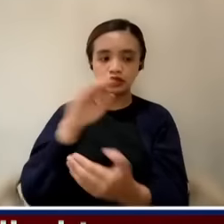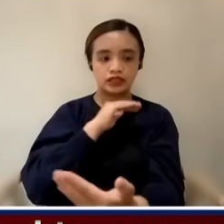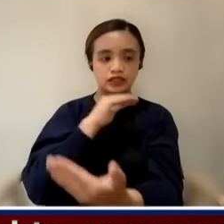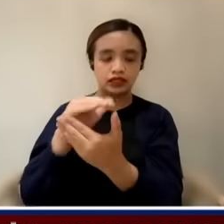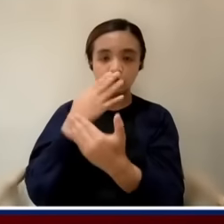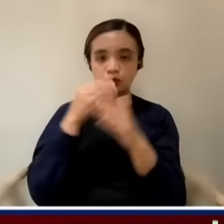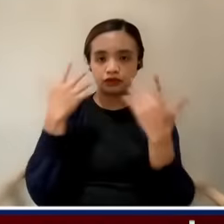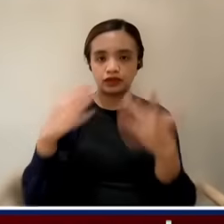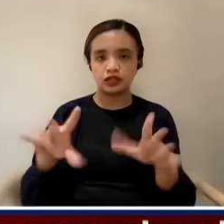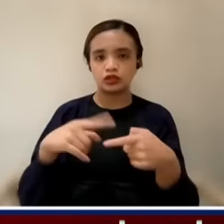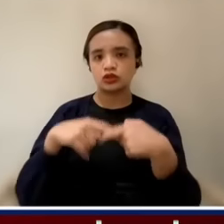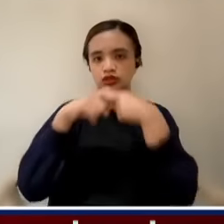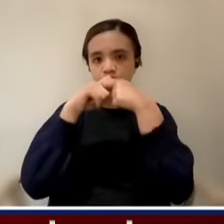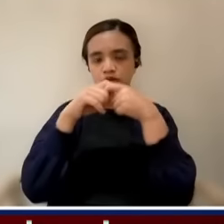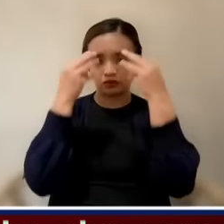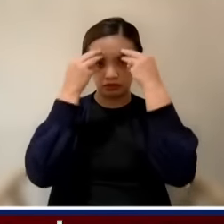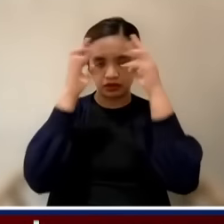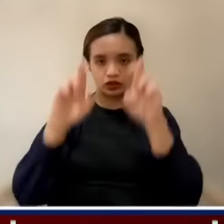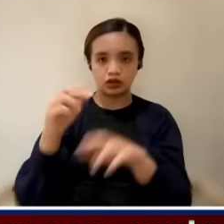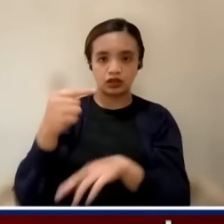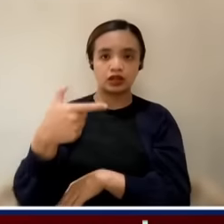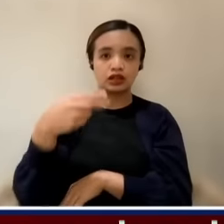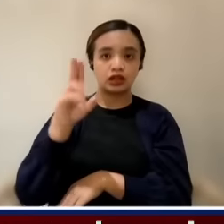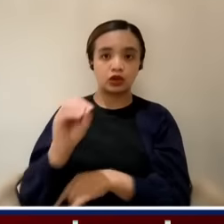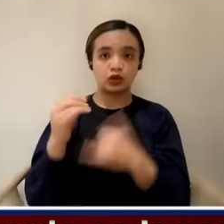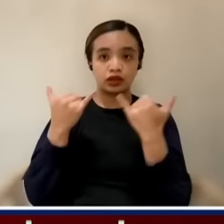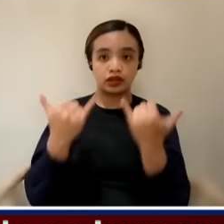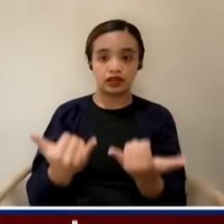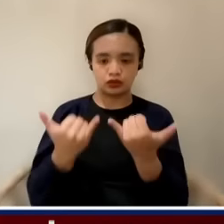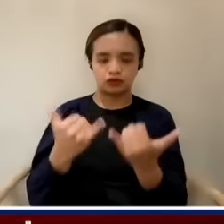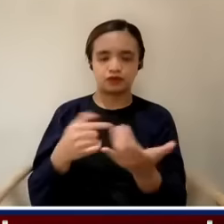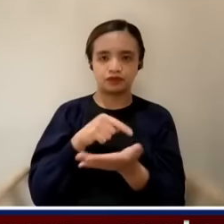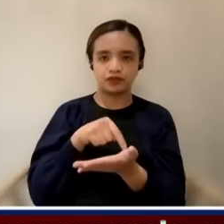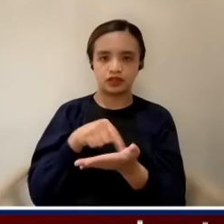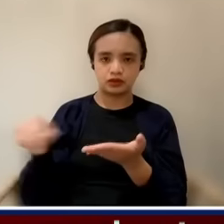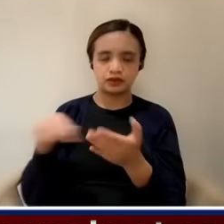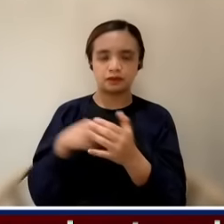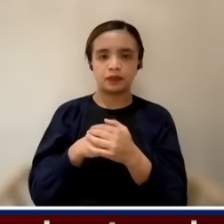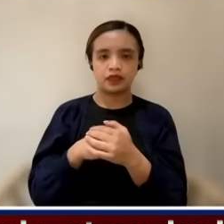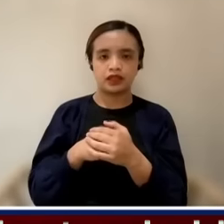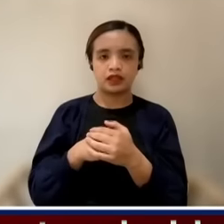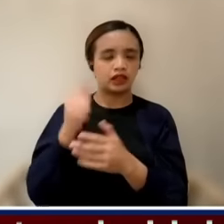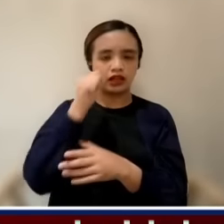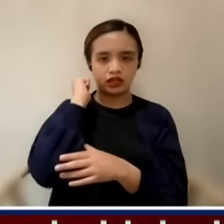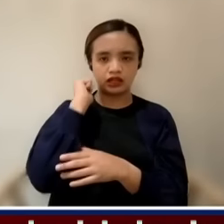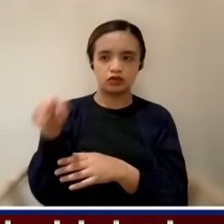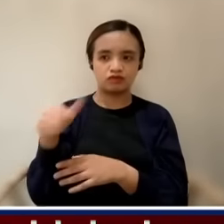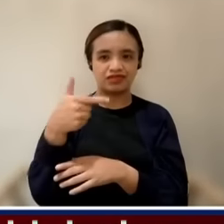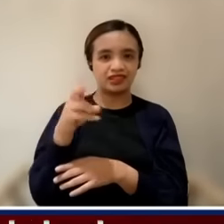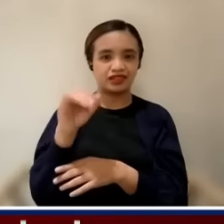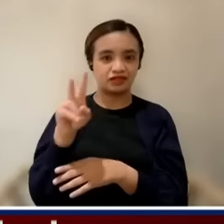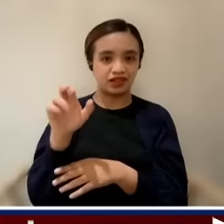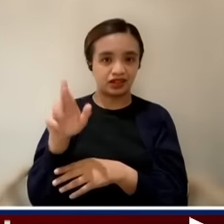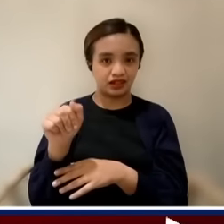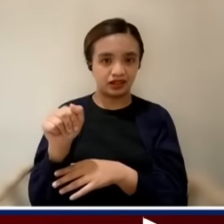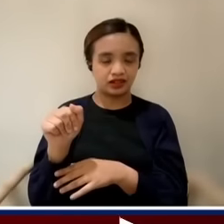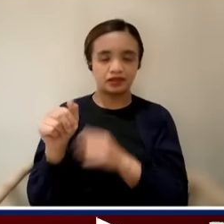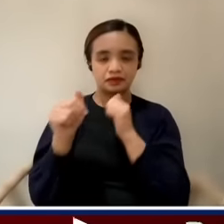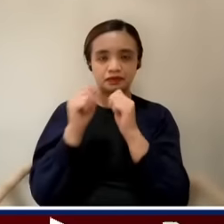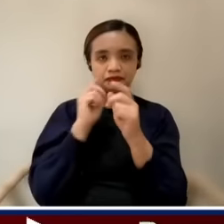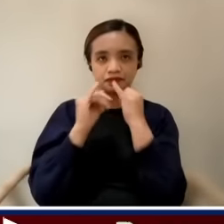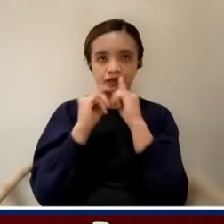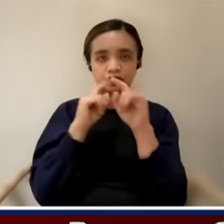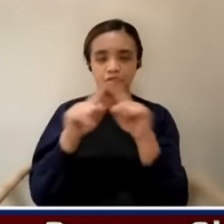Alice Go sa Regional Trial Court ngayong Linggo. Tumanggi magbigay ng detalye si Guevara pero sabi niya makatutulong ang naturang petisyon